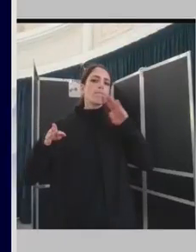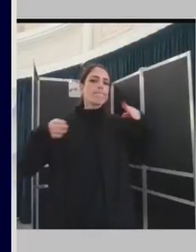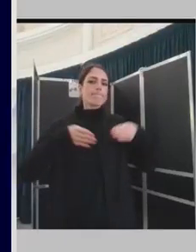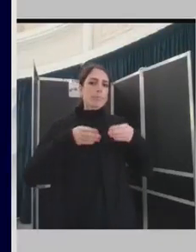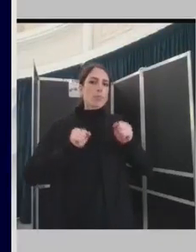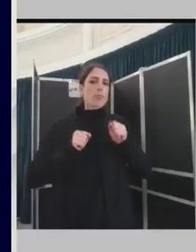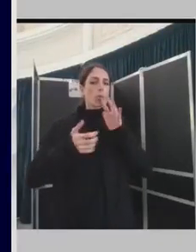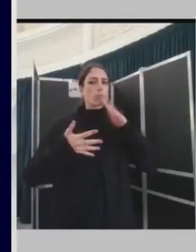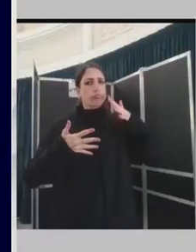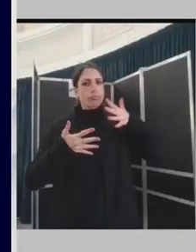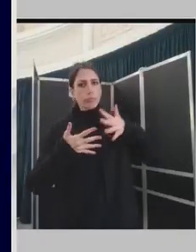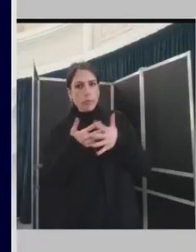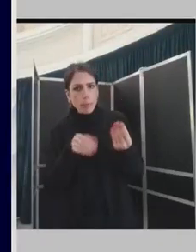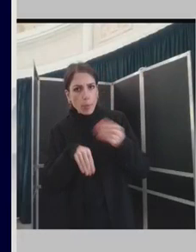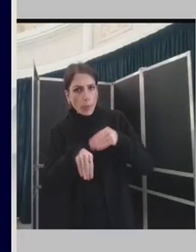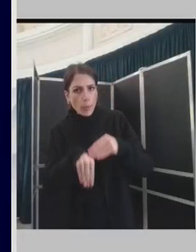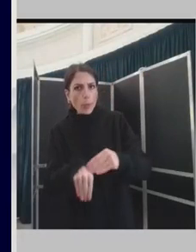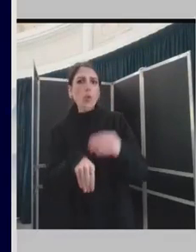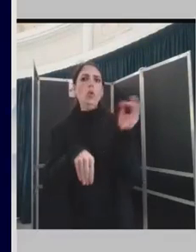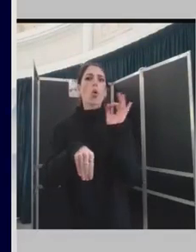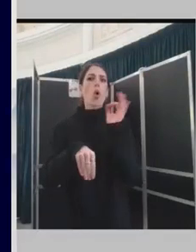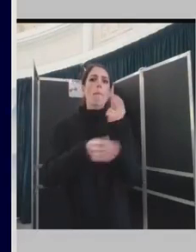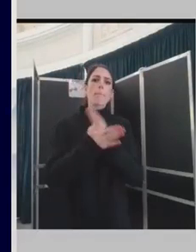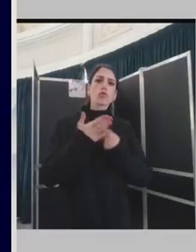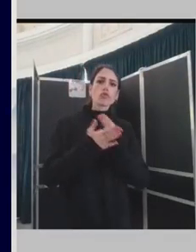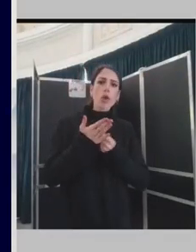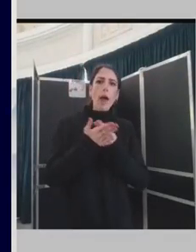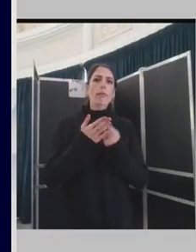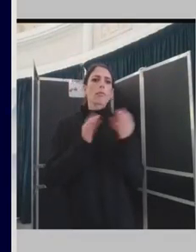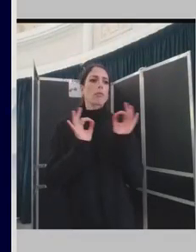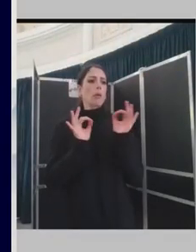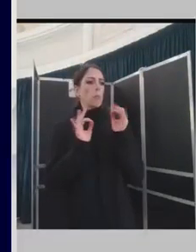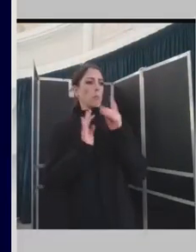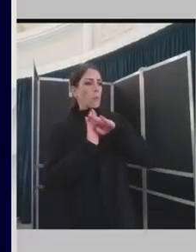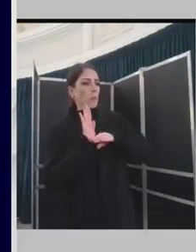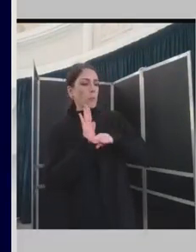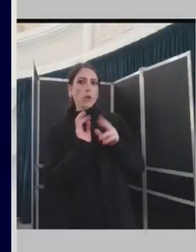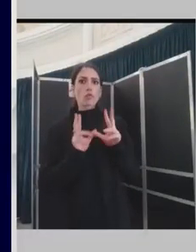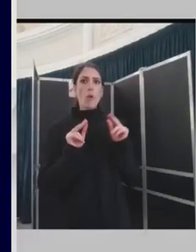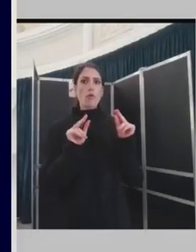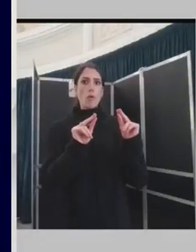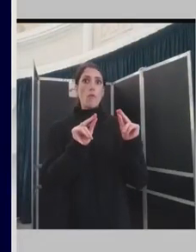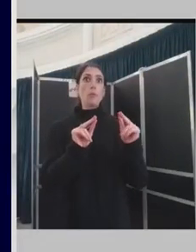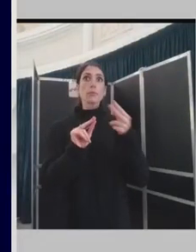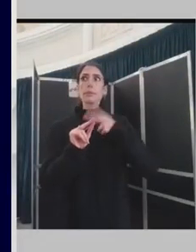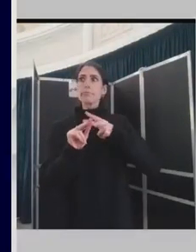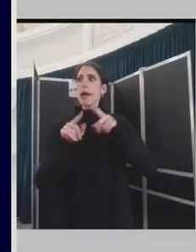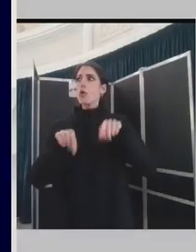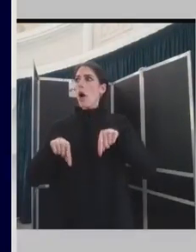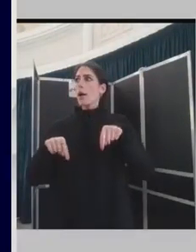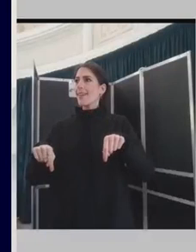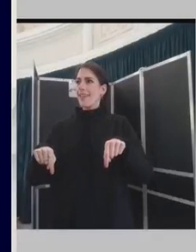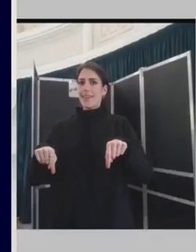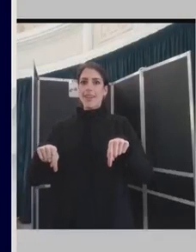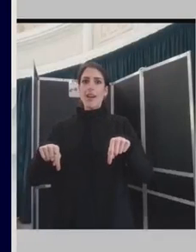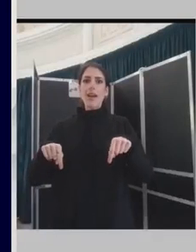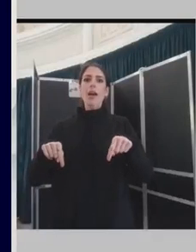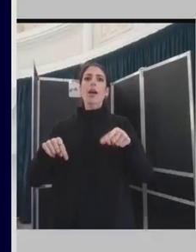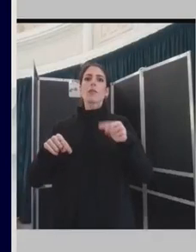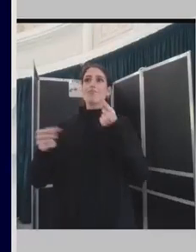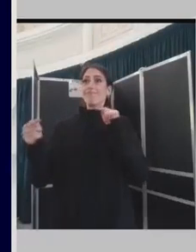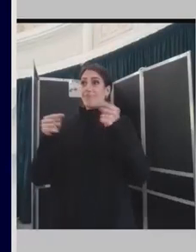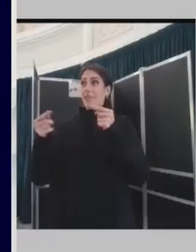indicazioni che io propongo vengano fuori anche a conclusione di questa seduta, perché se non è una seduta nella